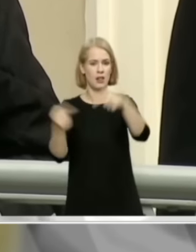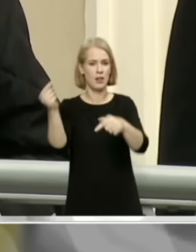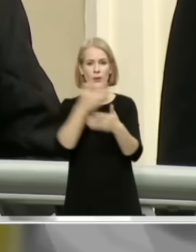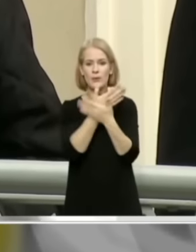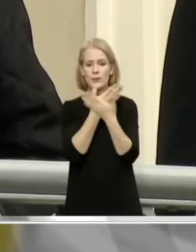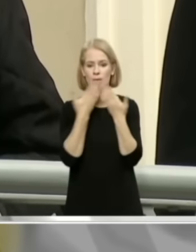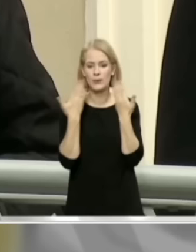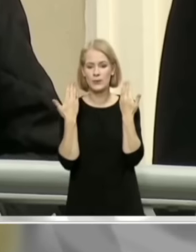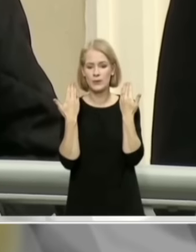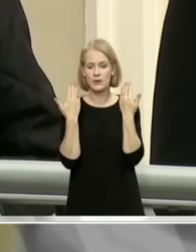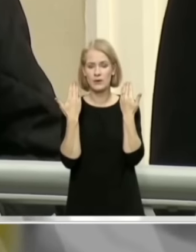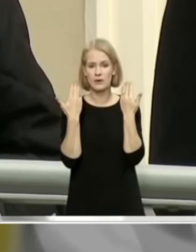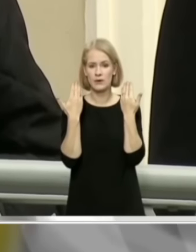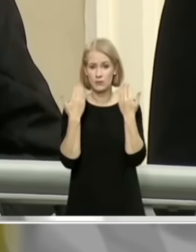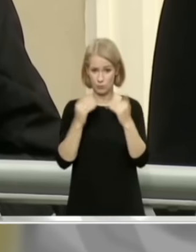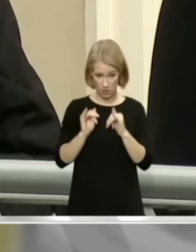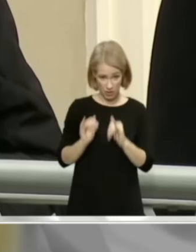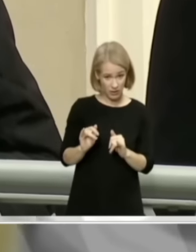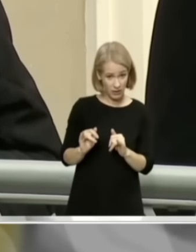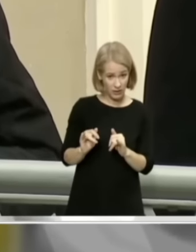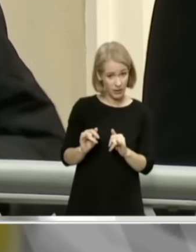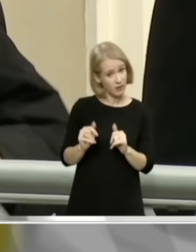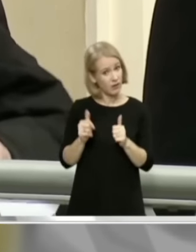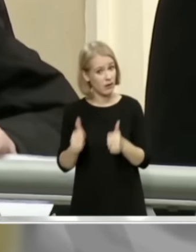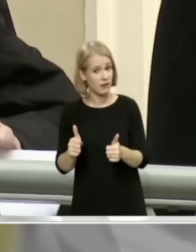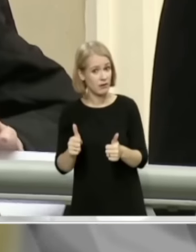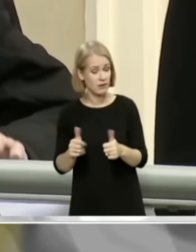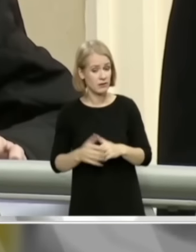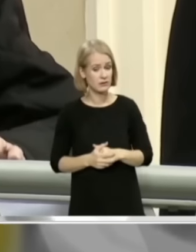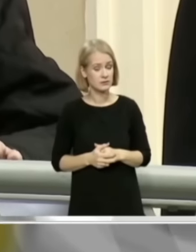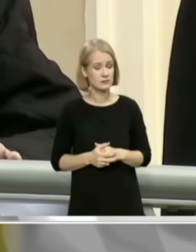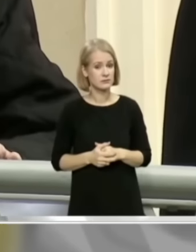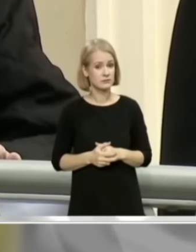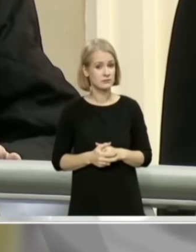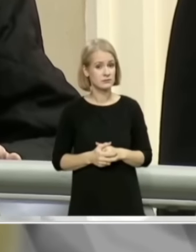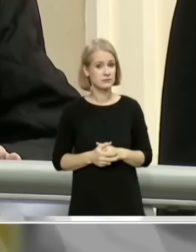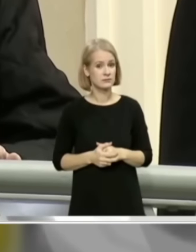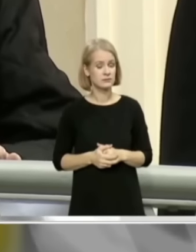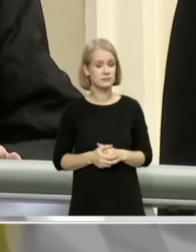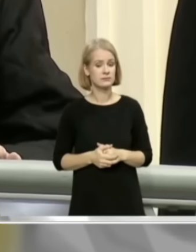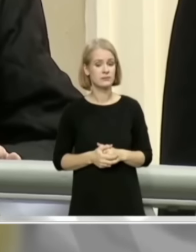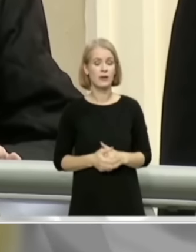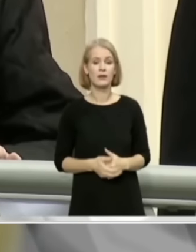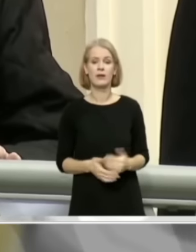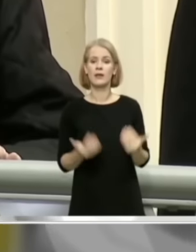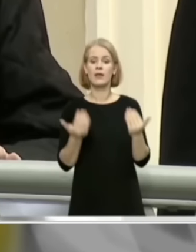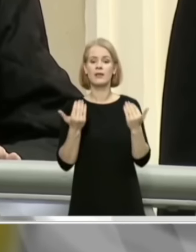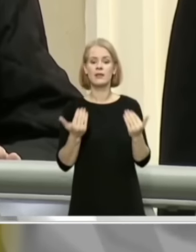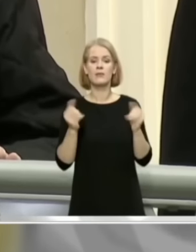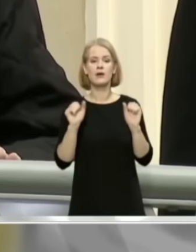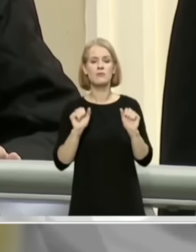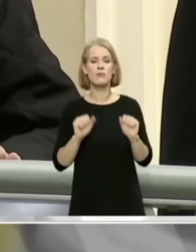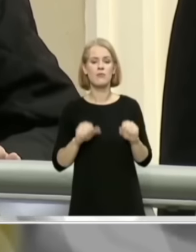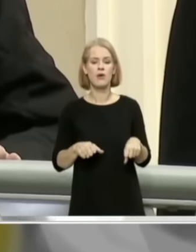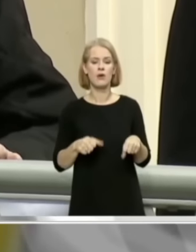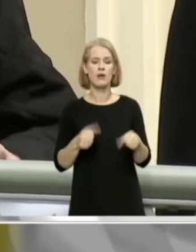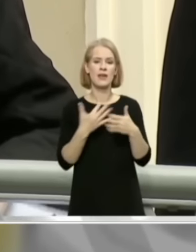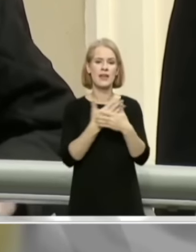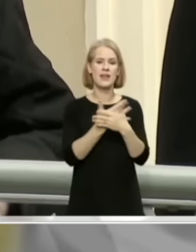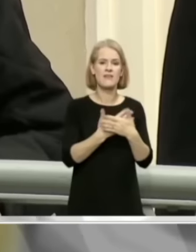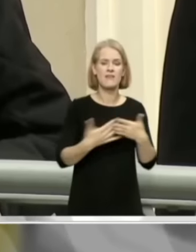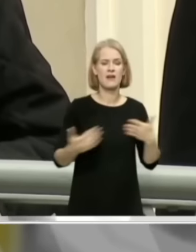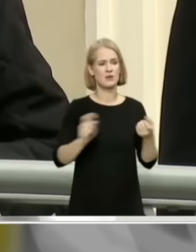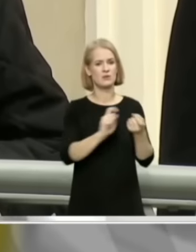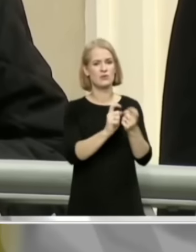Ar negerai? Galim sau leisti visokias tarpusavio peštynes.